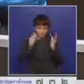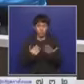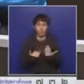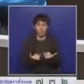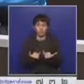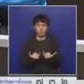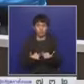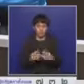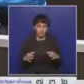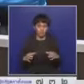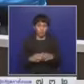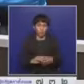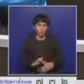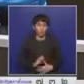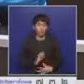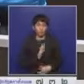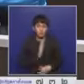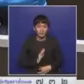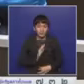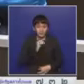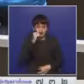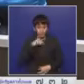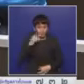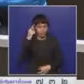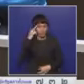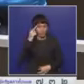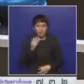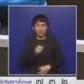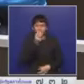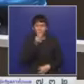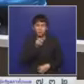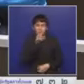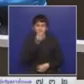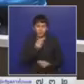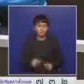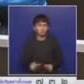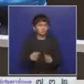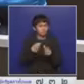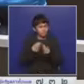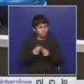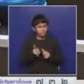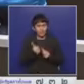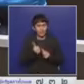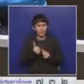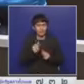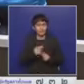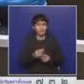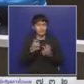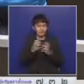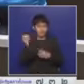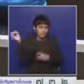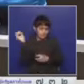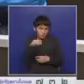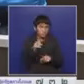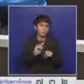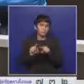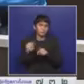ครับอาจจะได้รับดอกไม้ช่งามๆหรือว่าก้อนอิฐแต่วันนี้ในฐานะสส